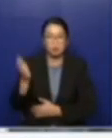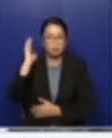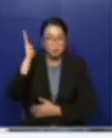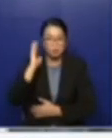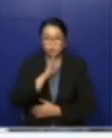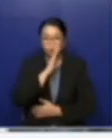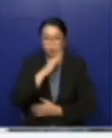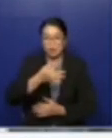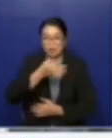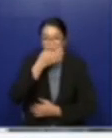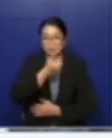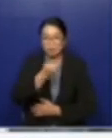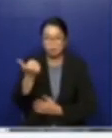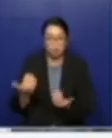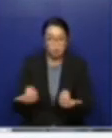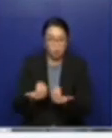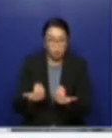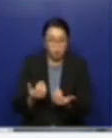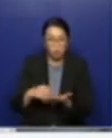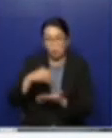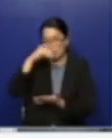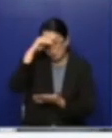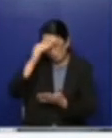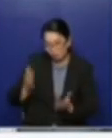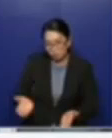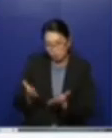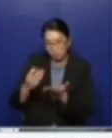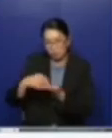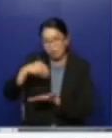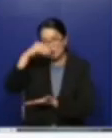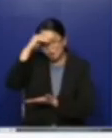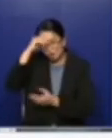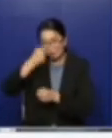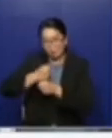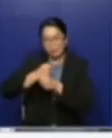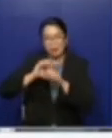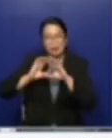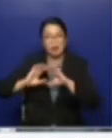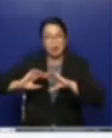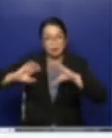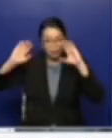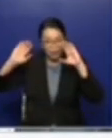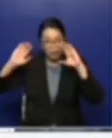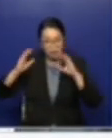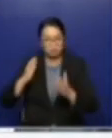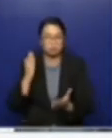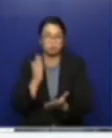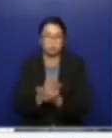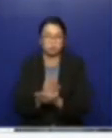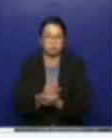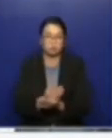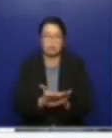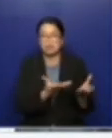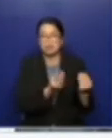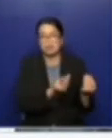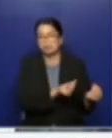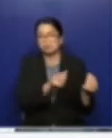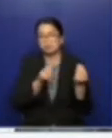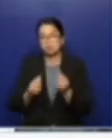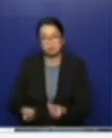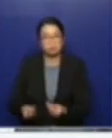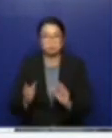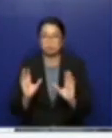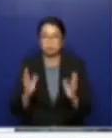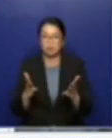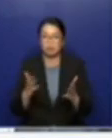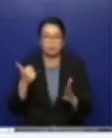ล้วว่าถ้าลูกส่งเสียได้ไปเรียนเป็นข้าราชการก็จะถูกตัดสิทธิ์เพราะฉะนั้นตัวนี้ต้องกราบเรีย